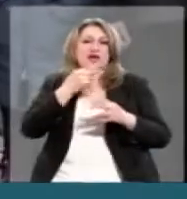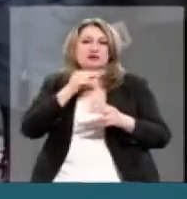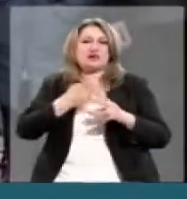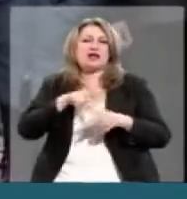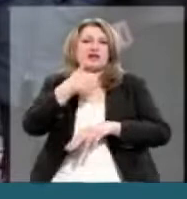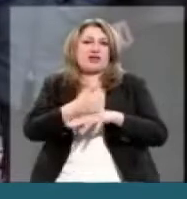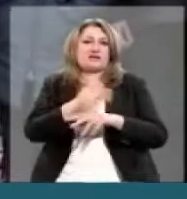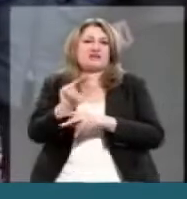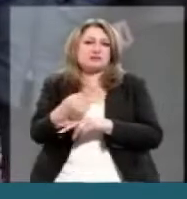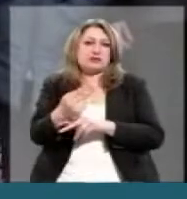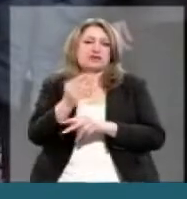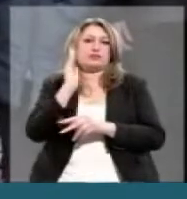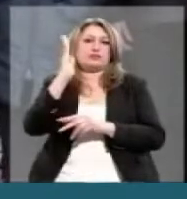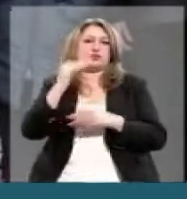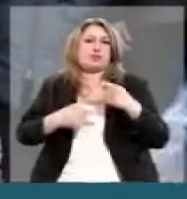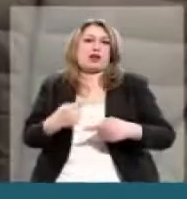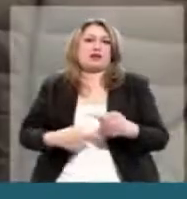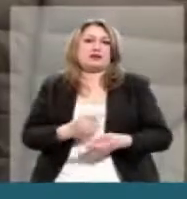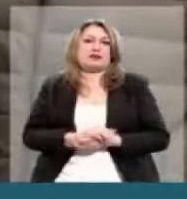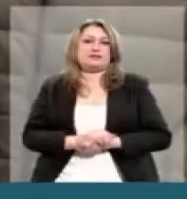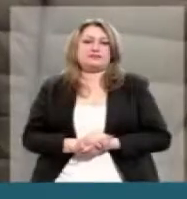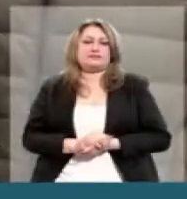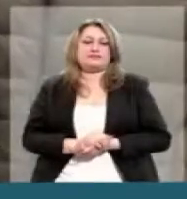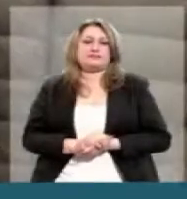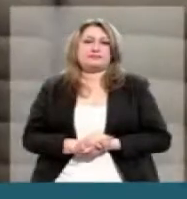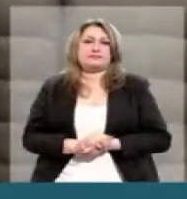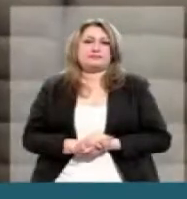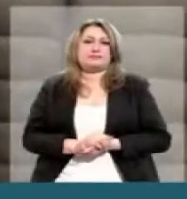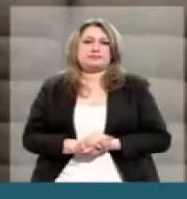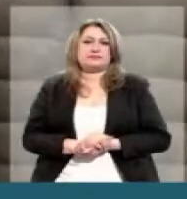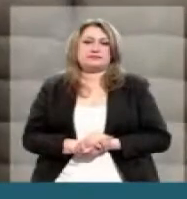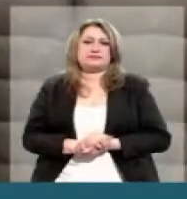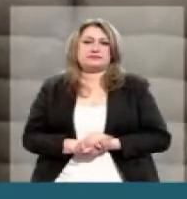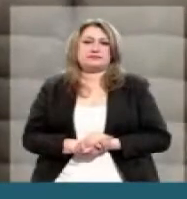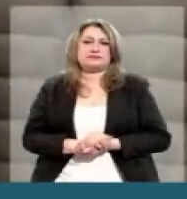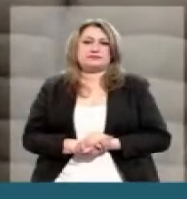главных приоритетов в воспитании будущего поколения. Алмажан Аманкельдинова, Олжас Исинжигитов, телеканал Костанай.